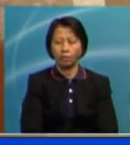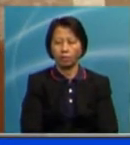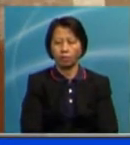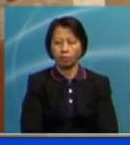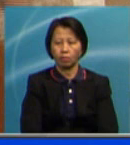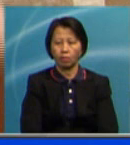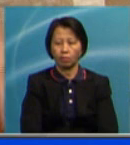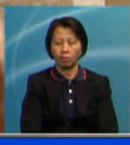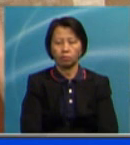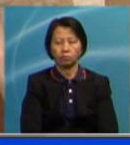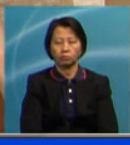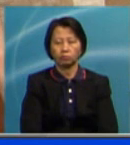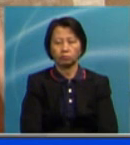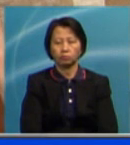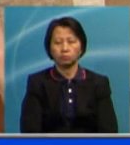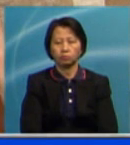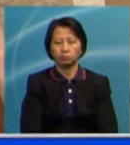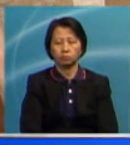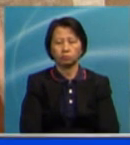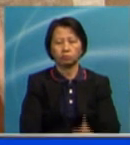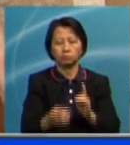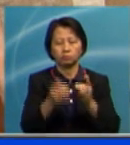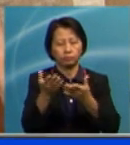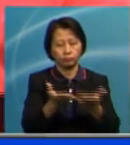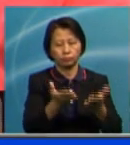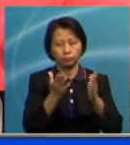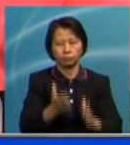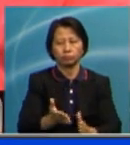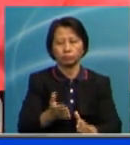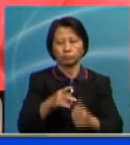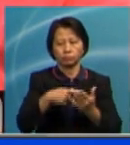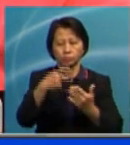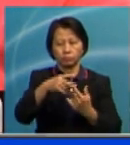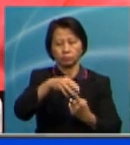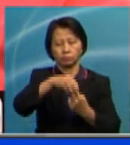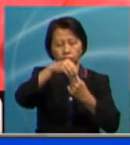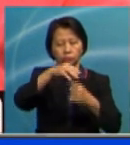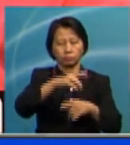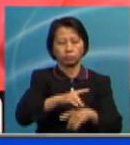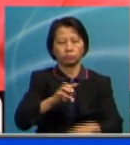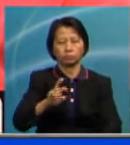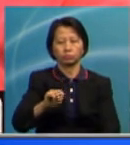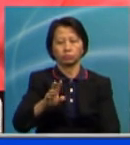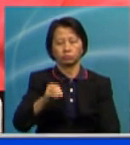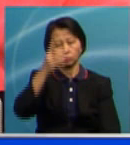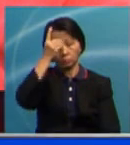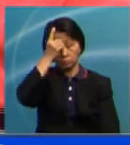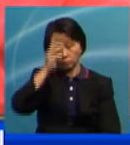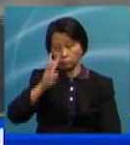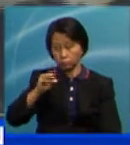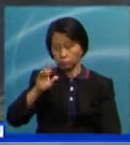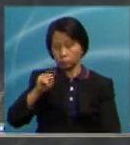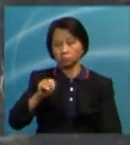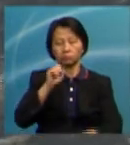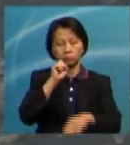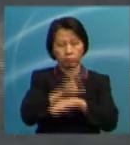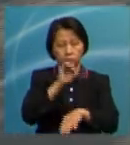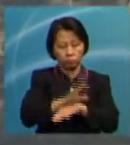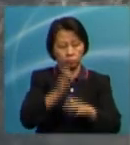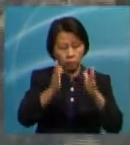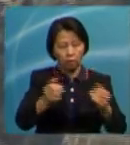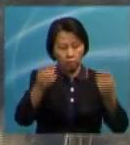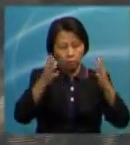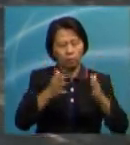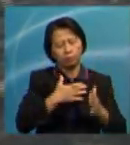balik beliau ditemui ketika menjadi tetamu undangan program khas di angkasauri Datuk Wan Mohamad Nor juga menasihati orang